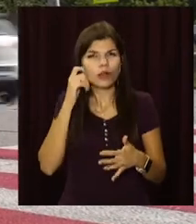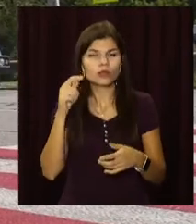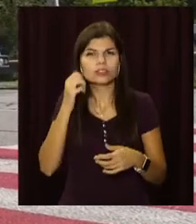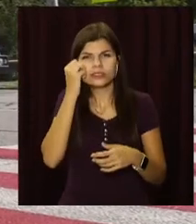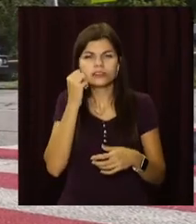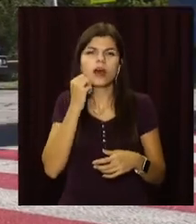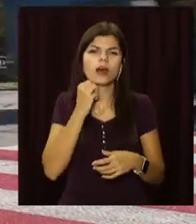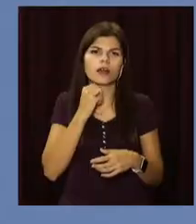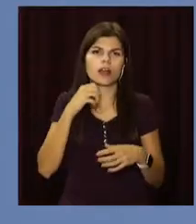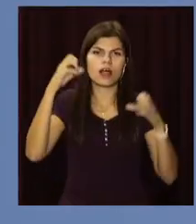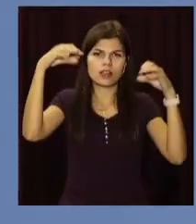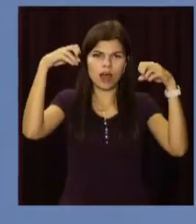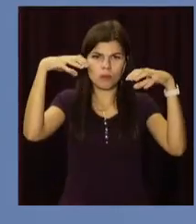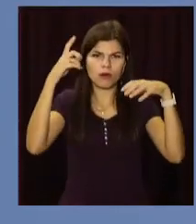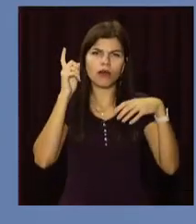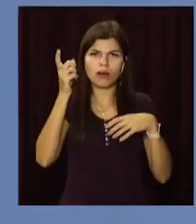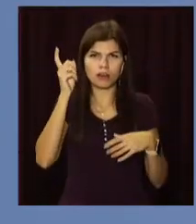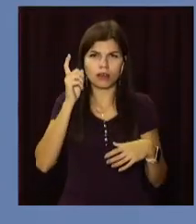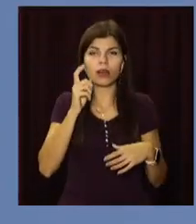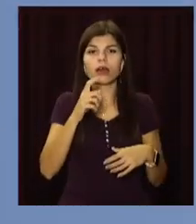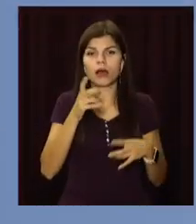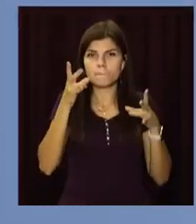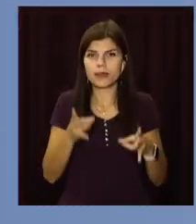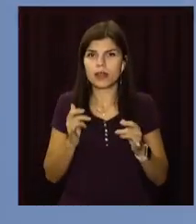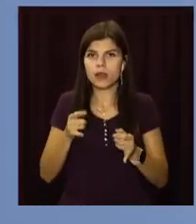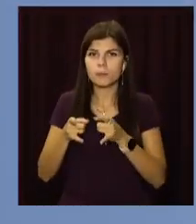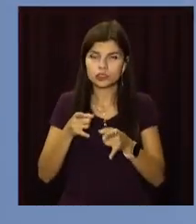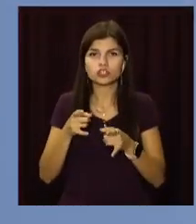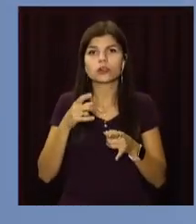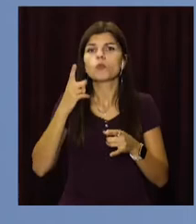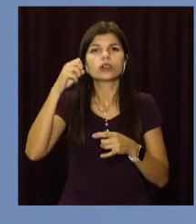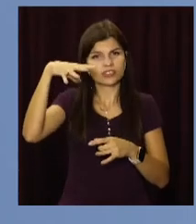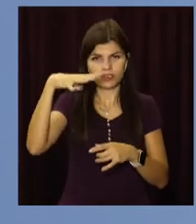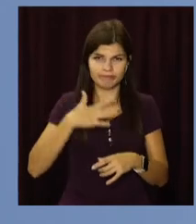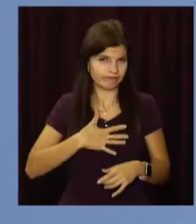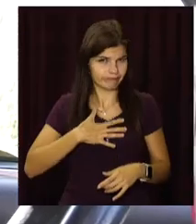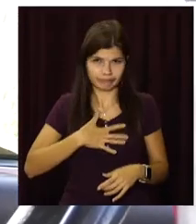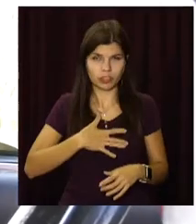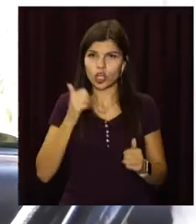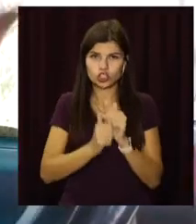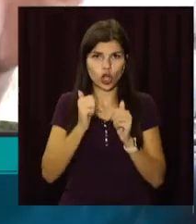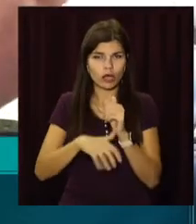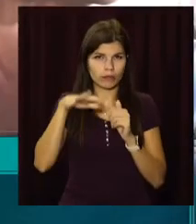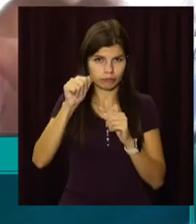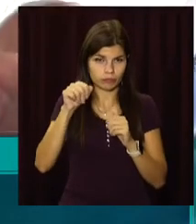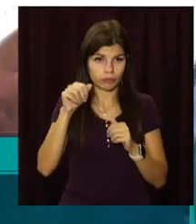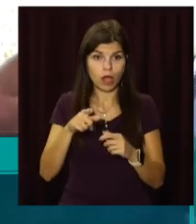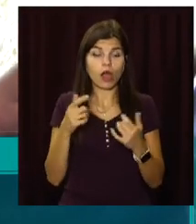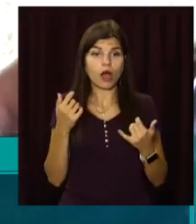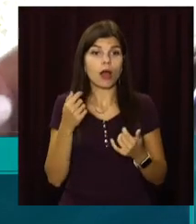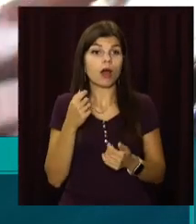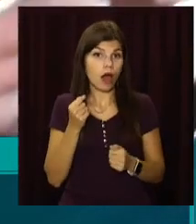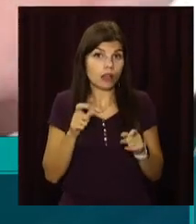старезні натрієві лампи. Біда для водіїв та пішоходів. Світили вони слабо і часто перегорали. Лучше видно просто,